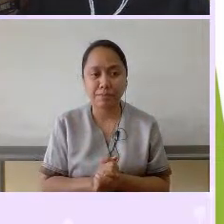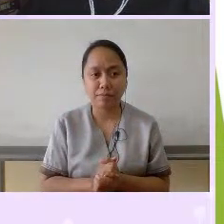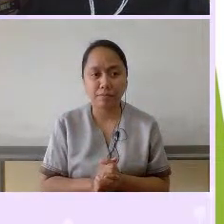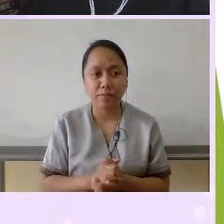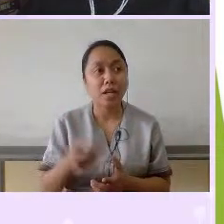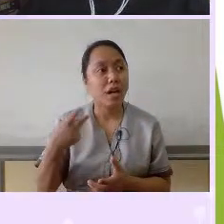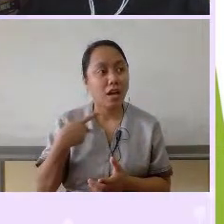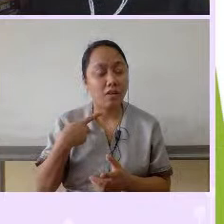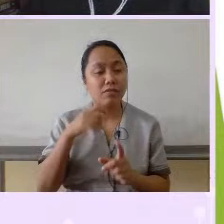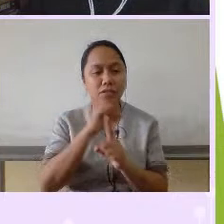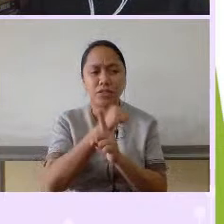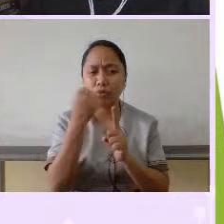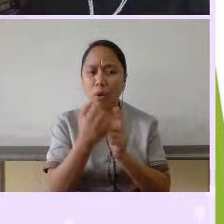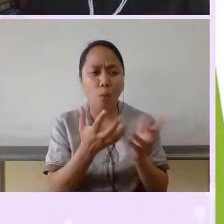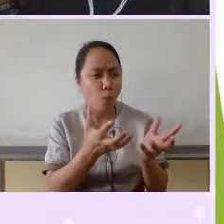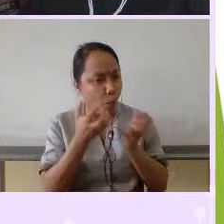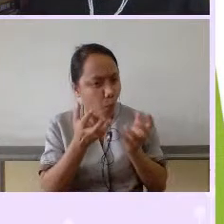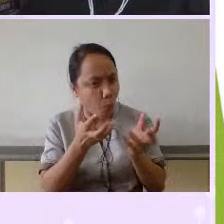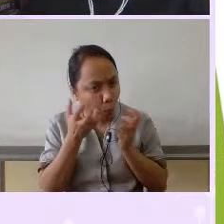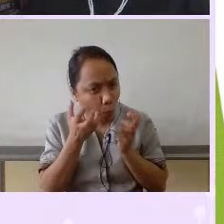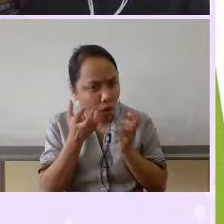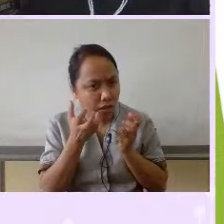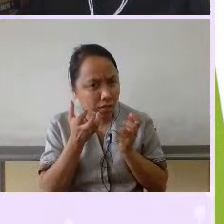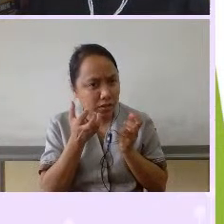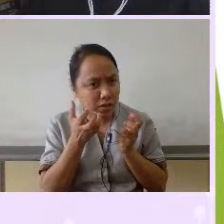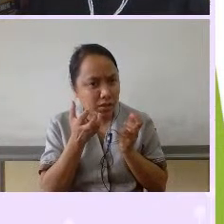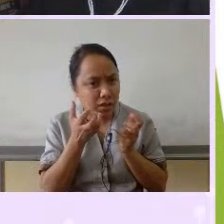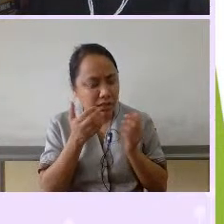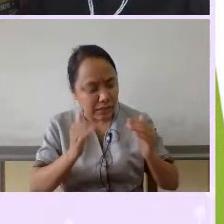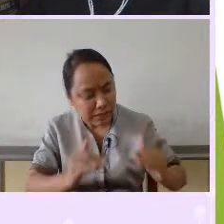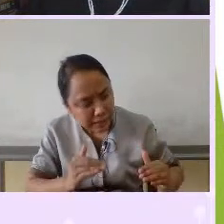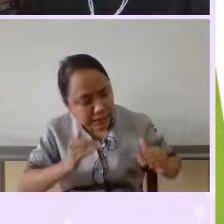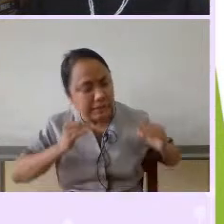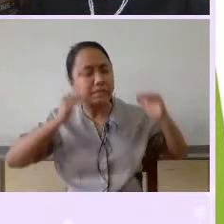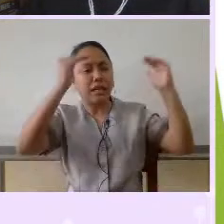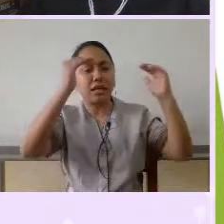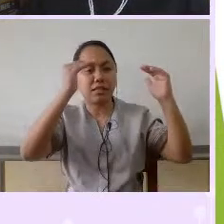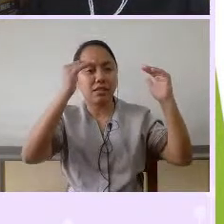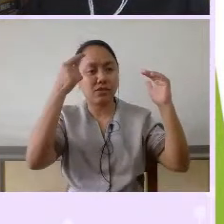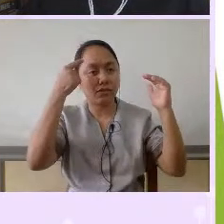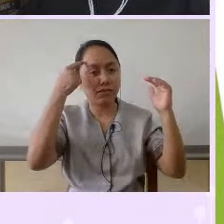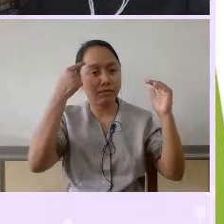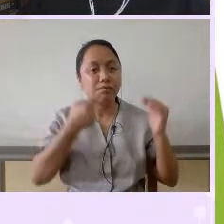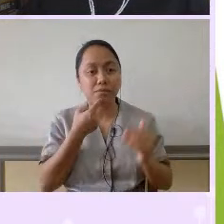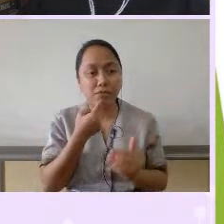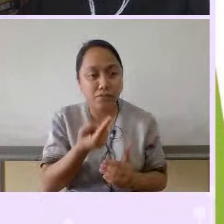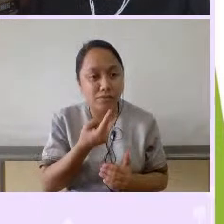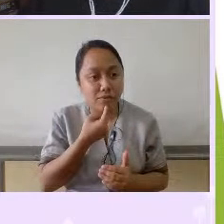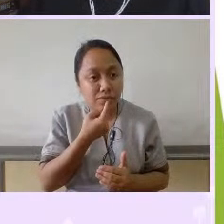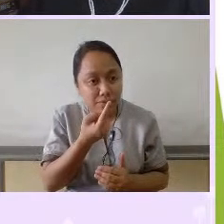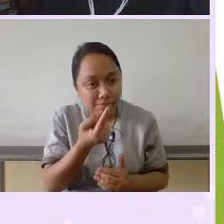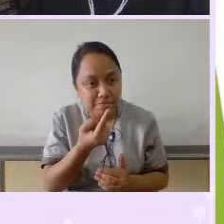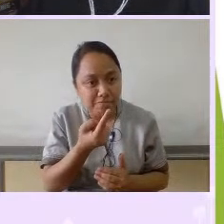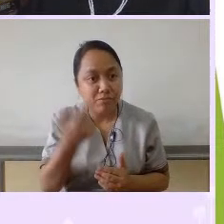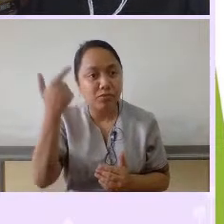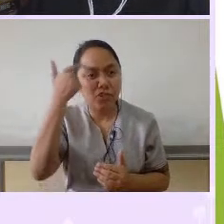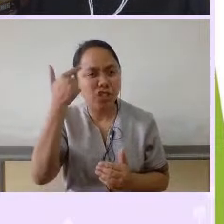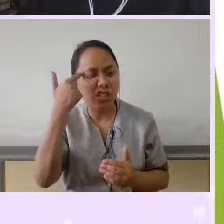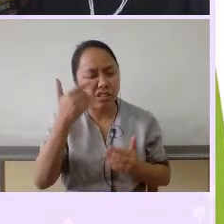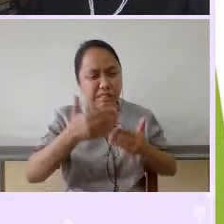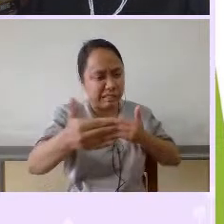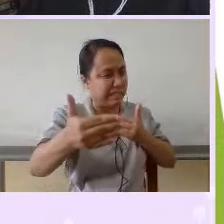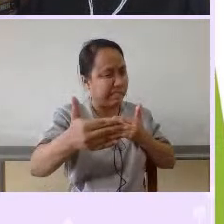sitwasyon na gusto nating iangat ang masasabi nating gender gap